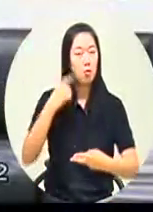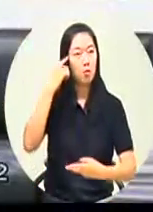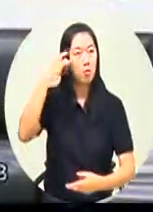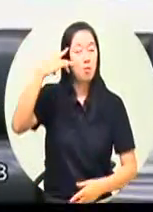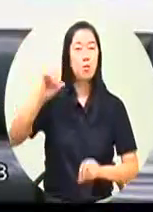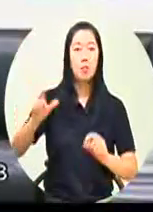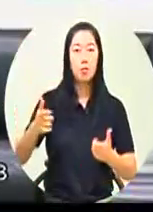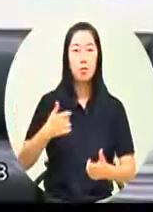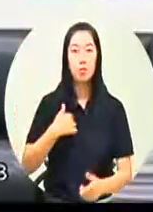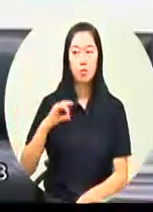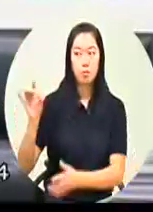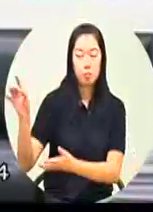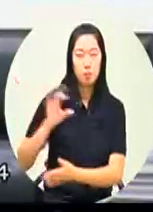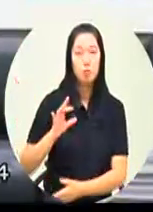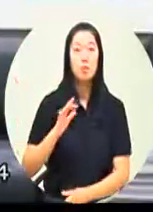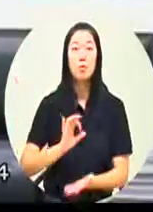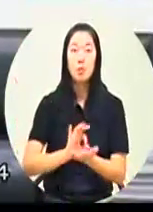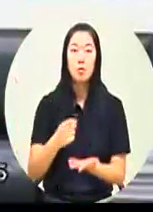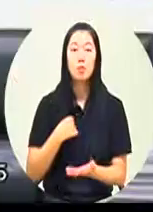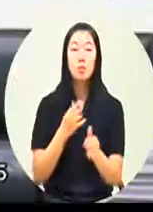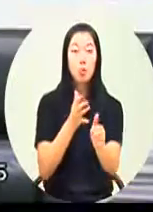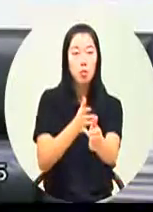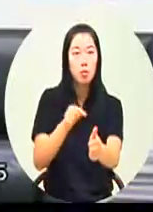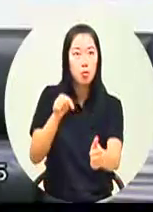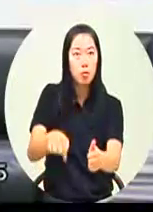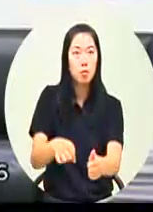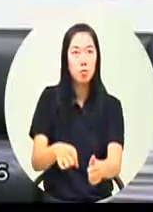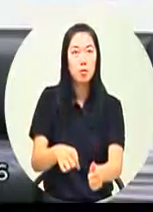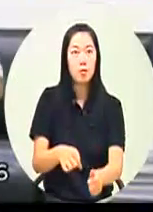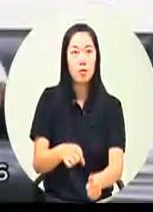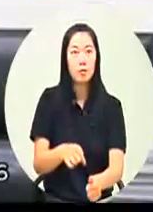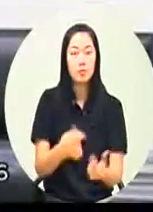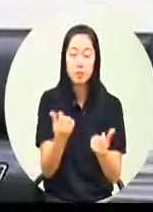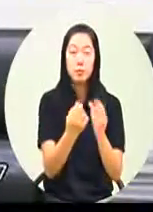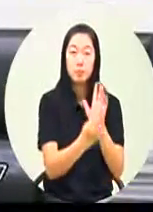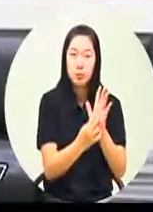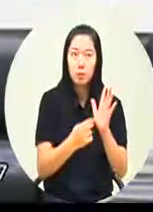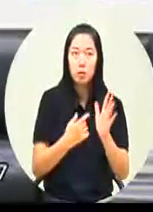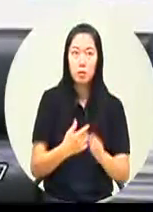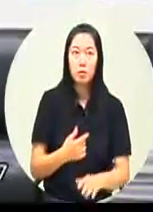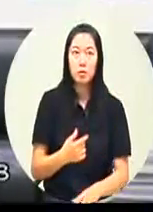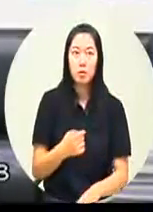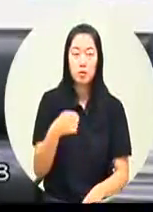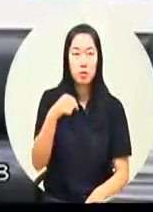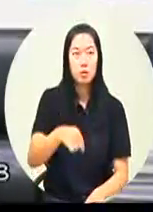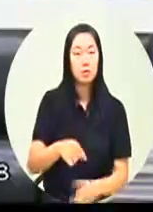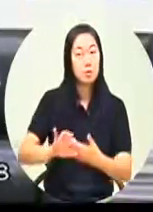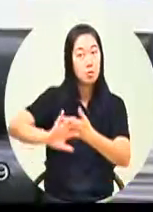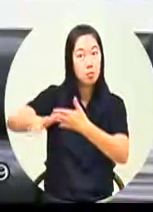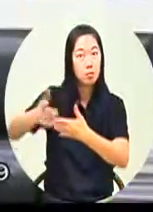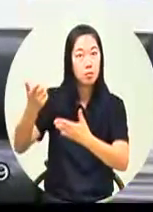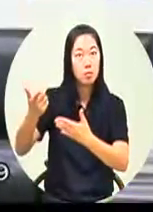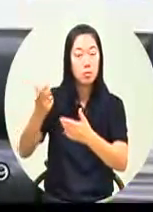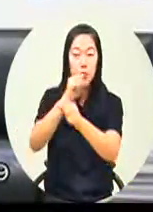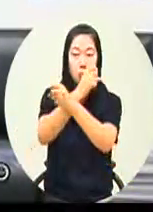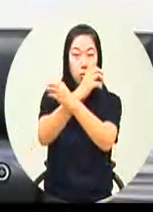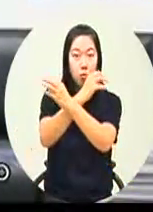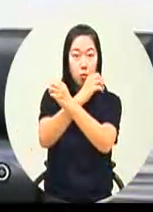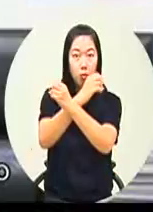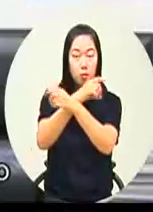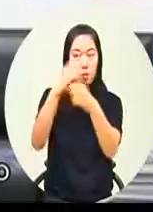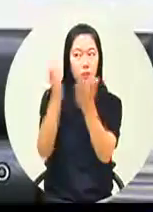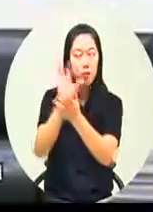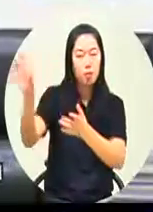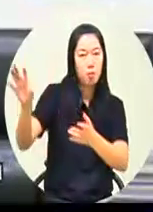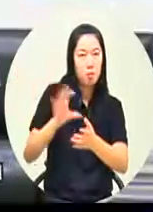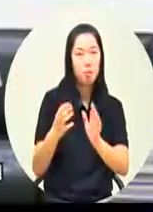就有，我们只是拿来用嘛。啊，我问你的是一个具体的例子，我们拿来用最好是把别人的号志也一起搬过来。好，这样是最简单